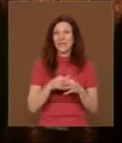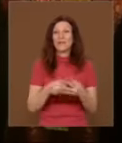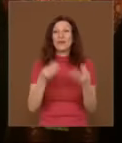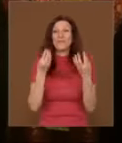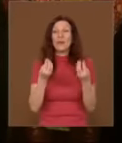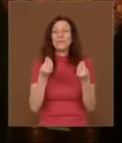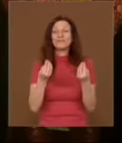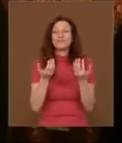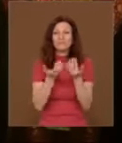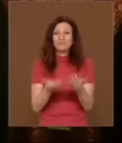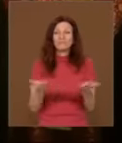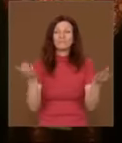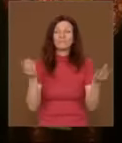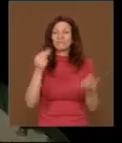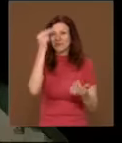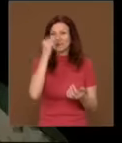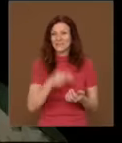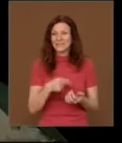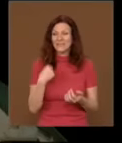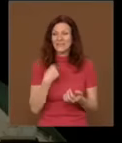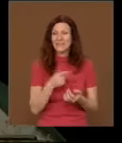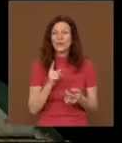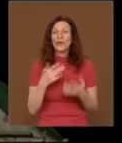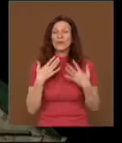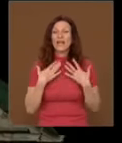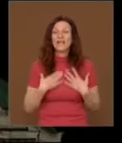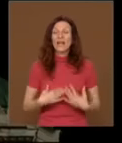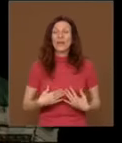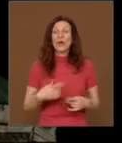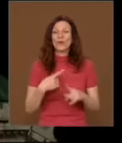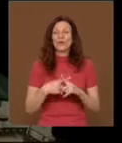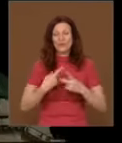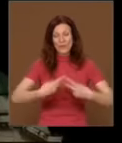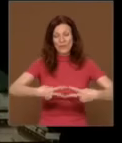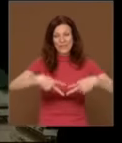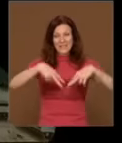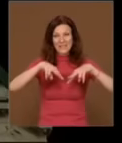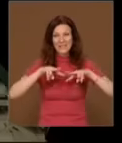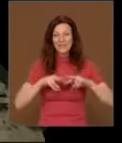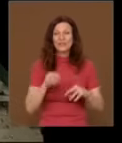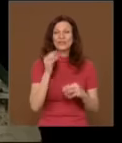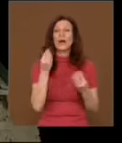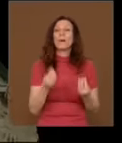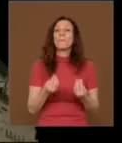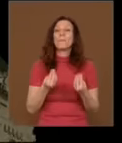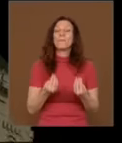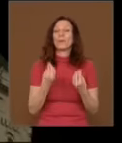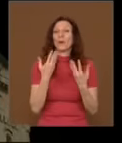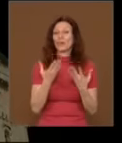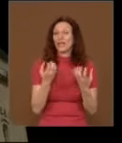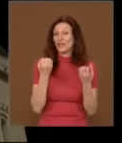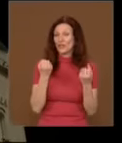благодатното лоно на църквата, която е тяло Христово, се възвръща и благодатния живот на човека с